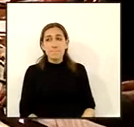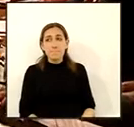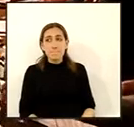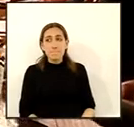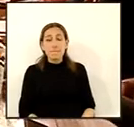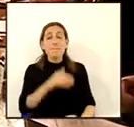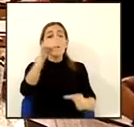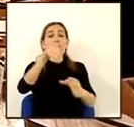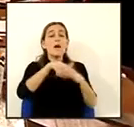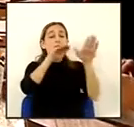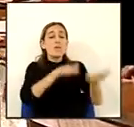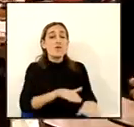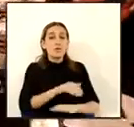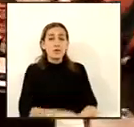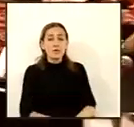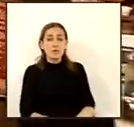Posem a favor de la moció.